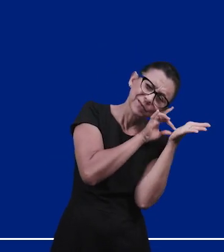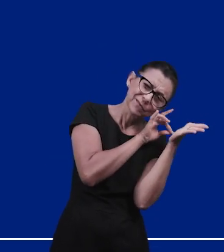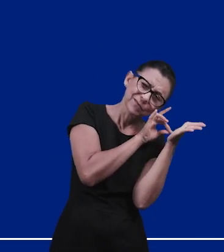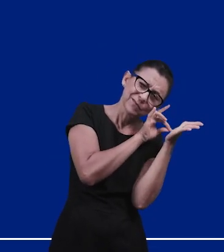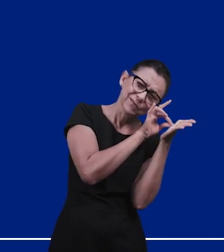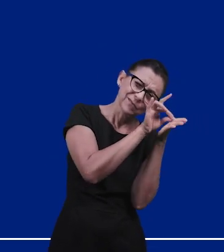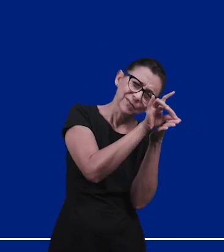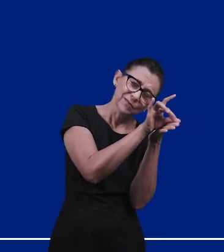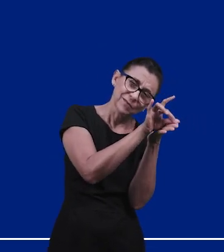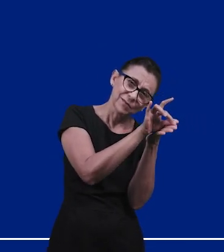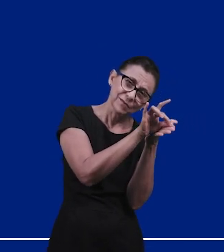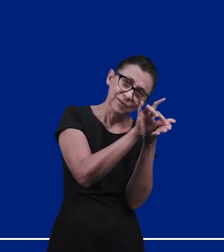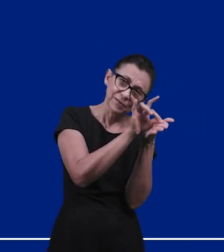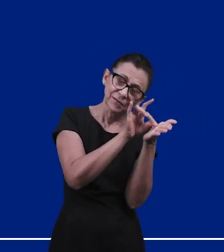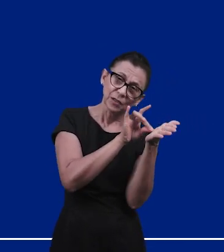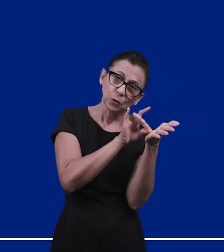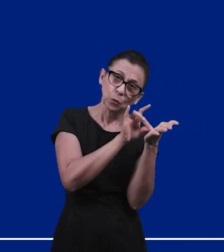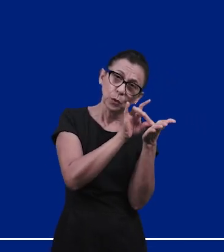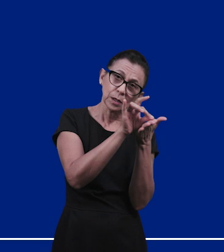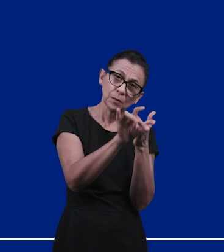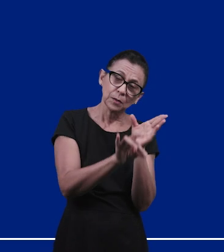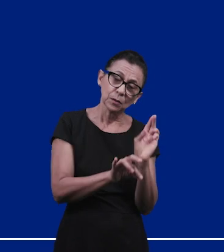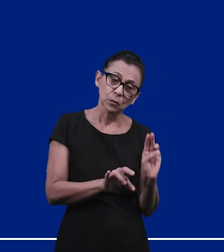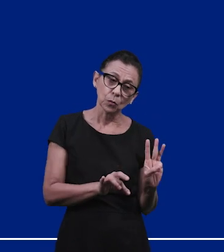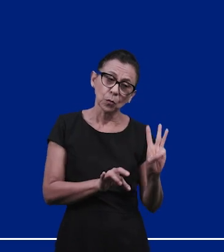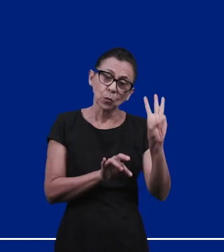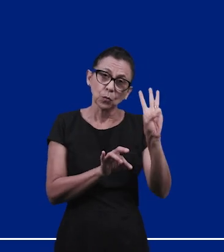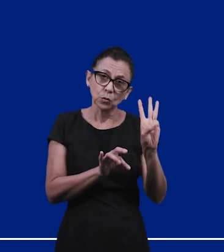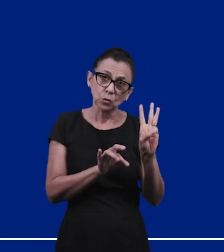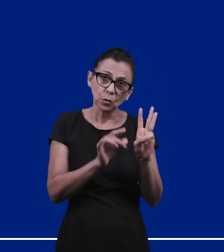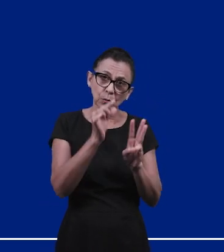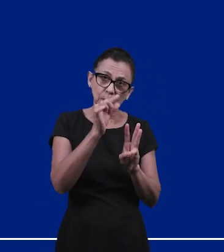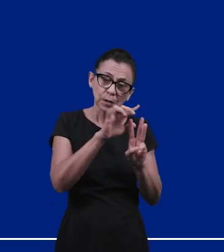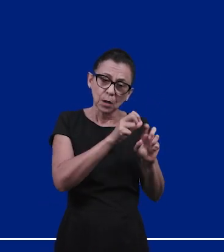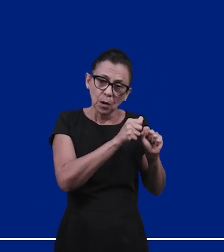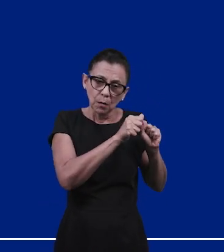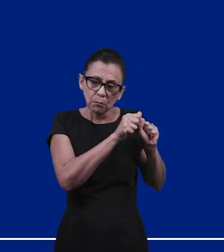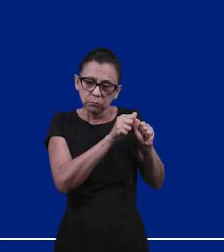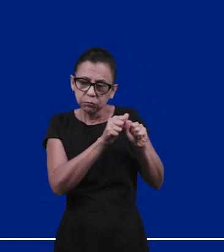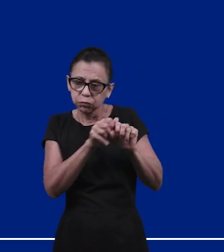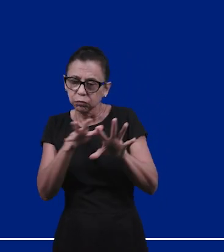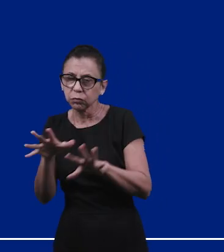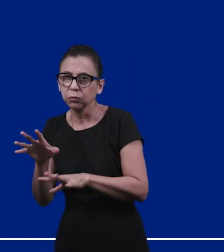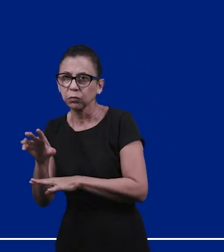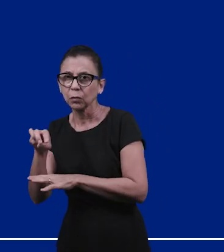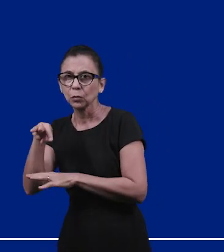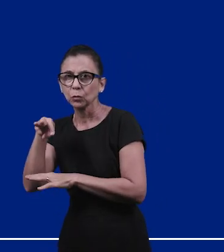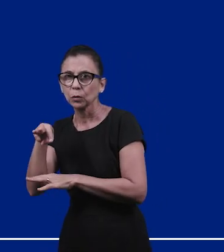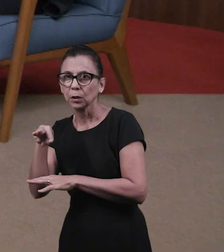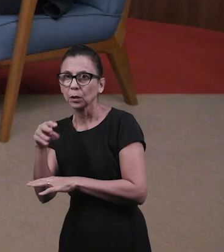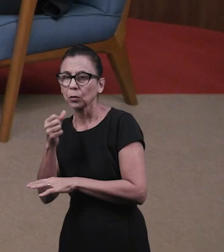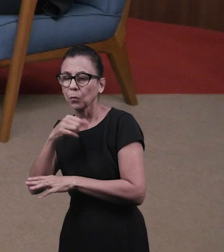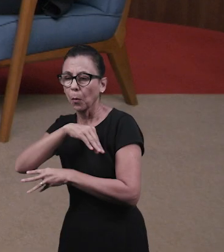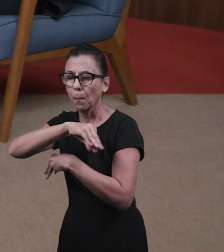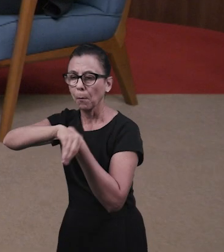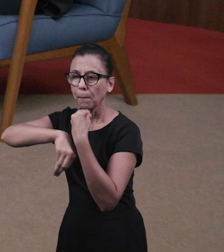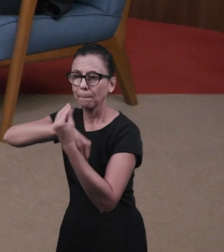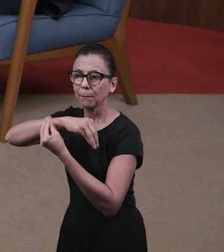semé l'ivraie au milieu du blé, il s'est retiré. Nous allons discuter un